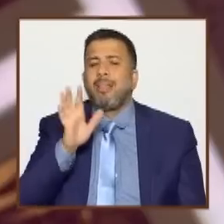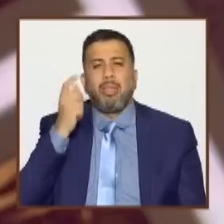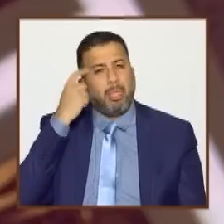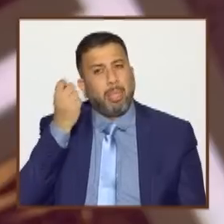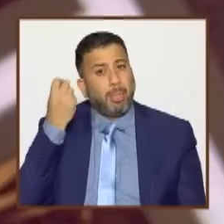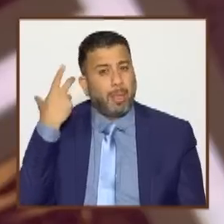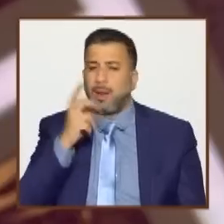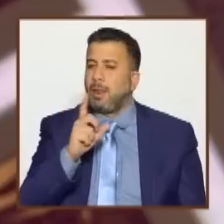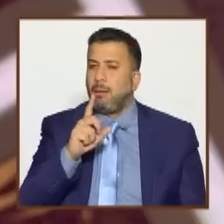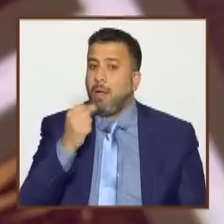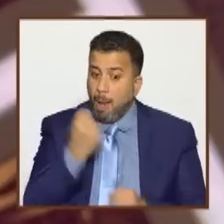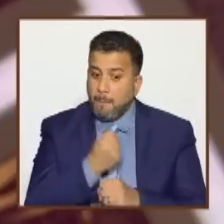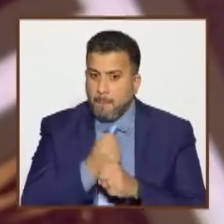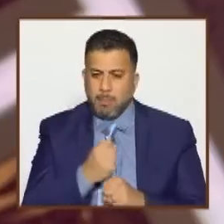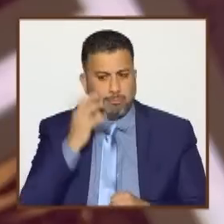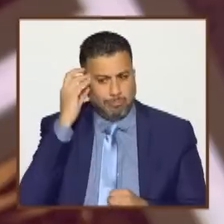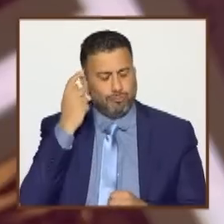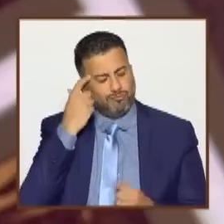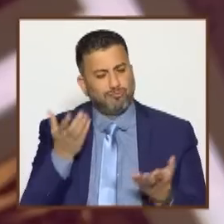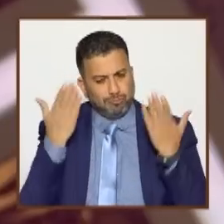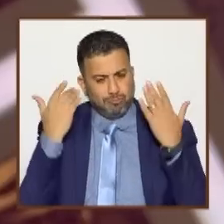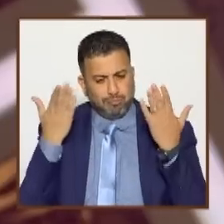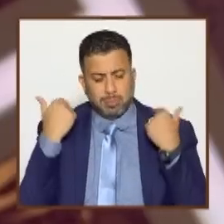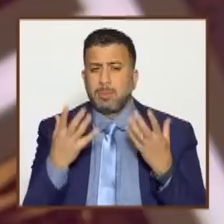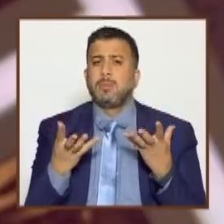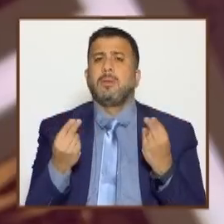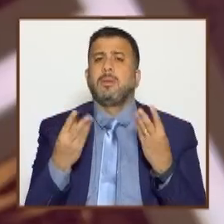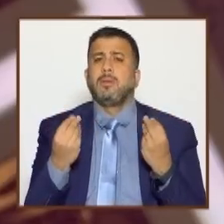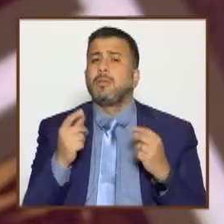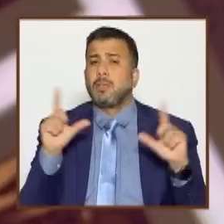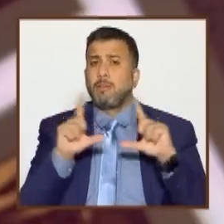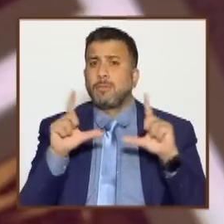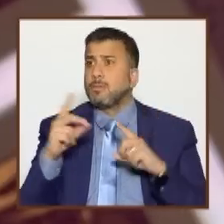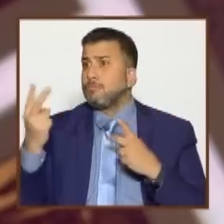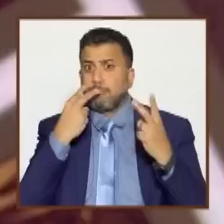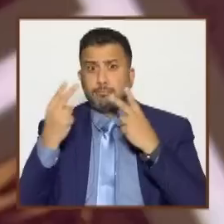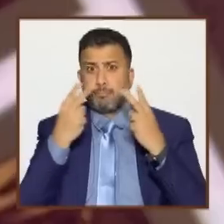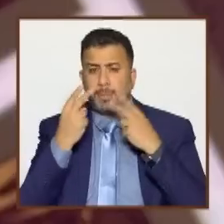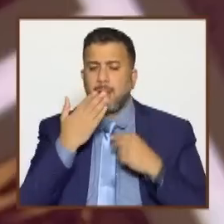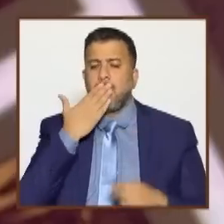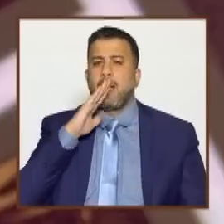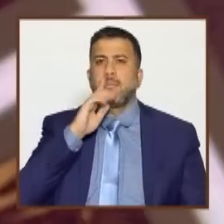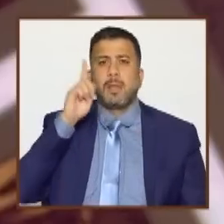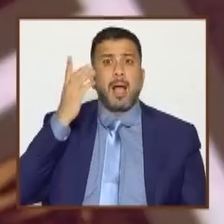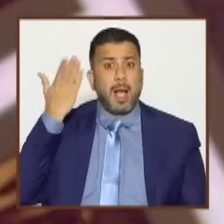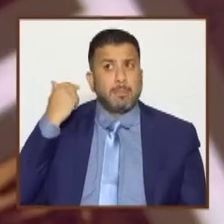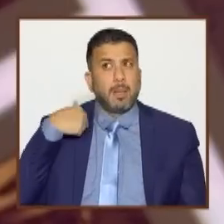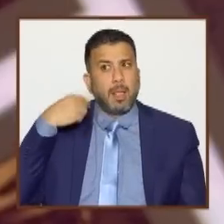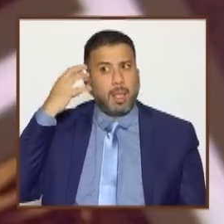وإلا يوجد ولله الحمد كثرة ومنهم من يتابعني ولله الحمد انعتقوا عن